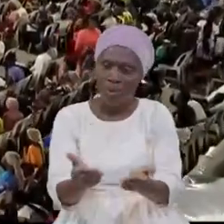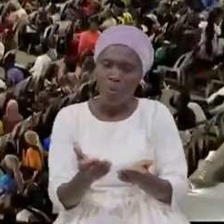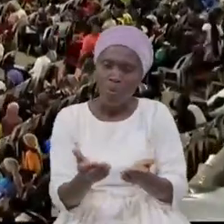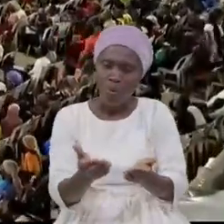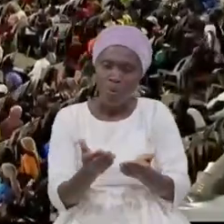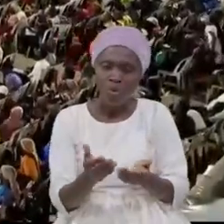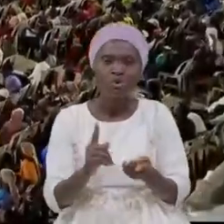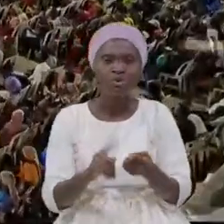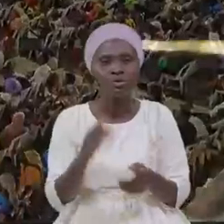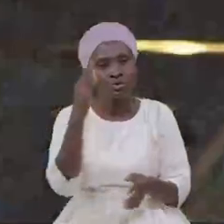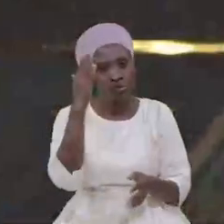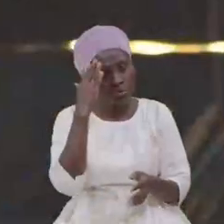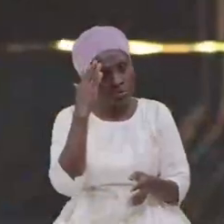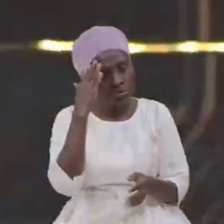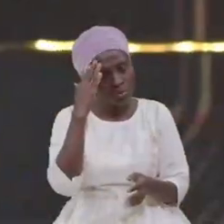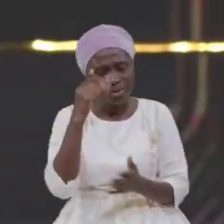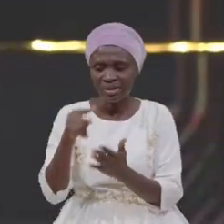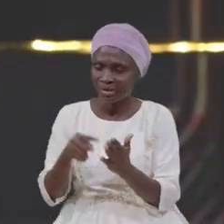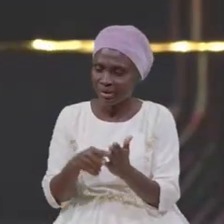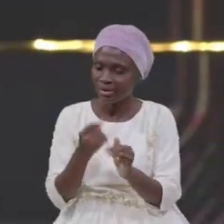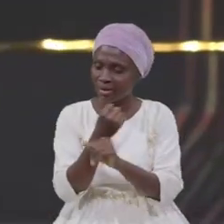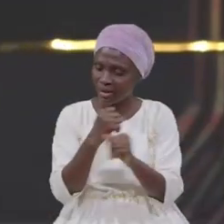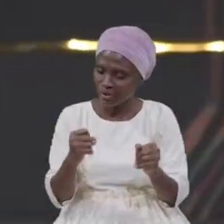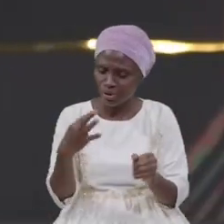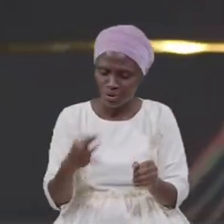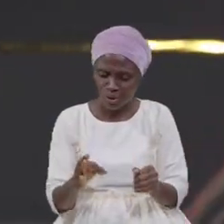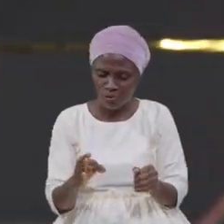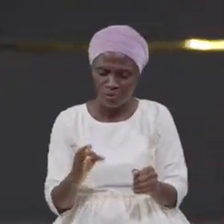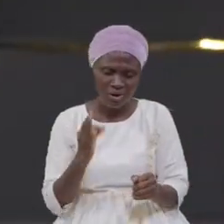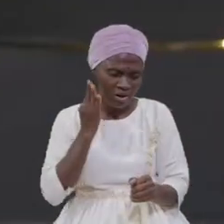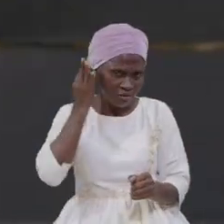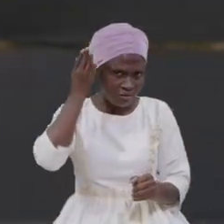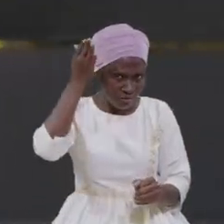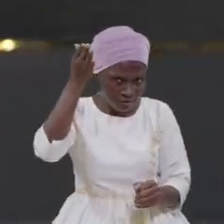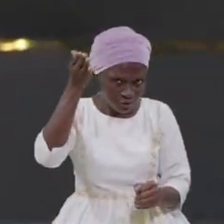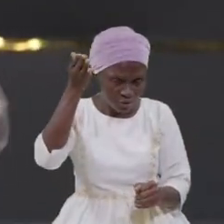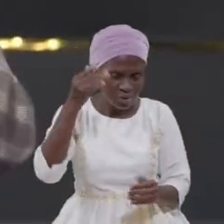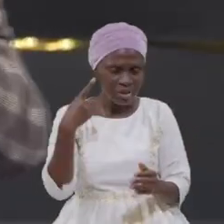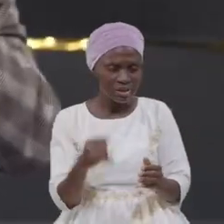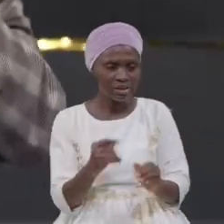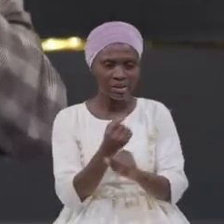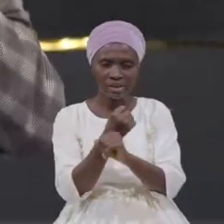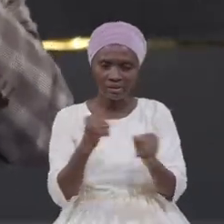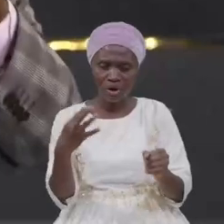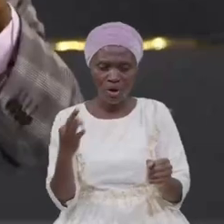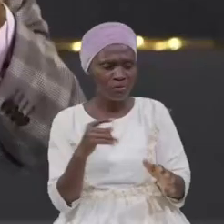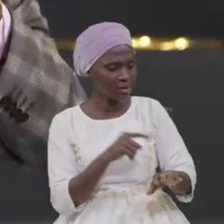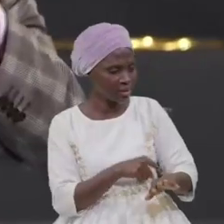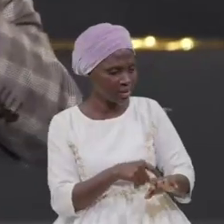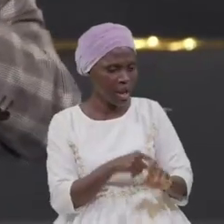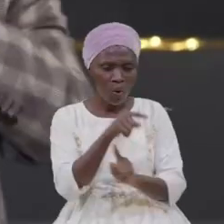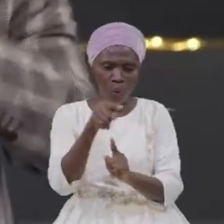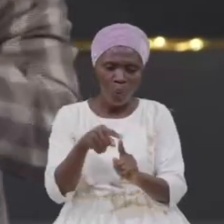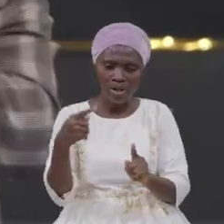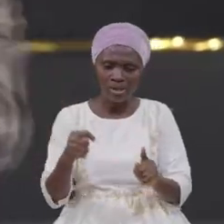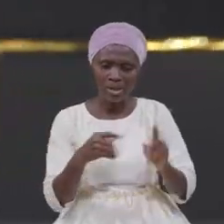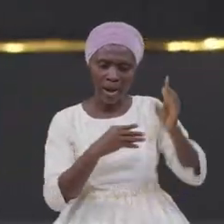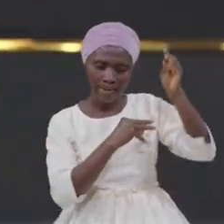comprendre ce salut de l'avenir, le salut, le temps où le Messie